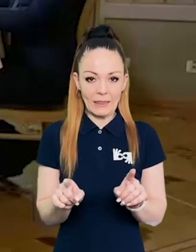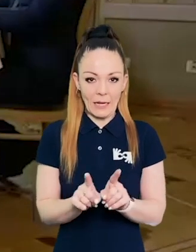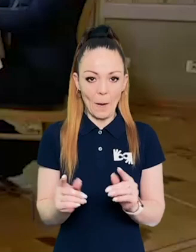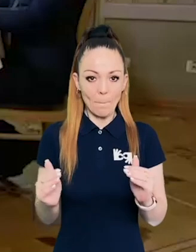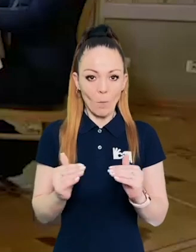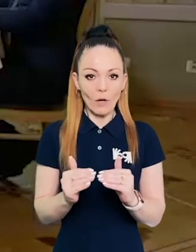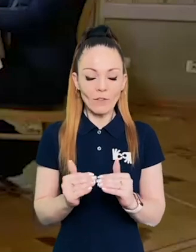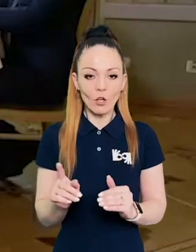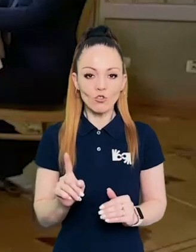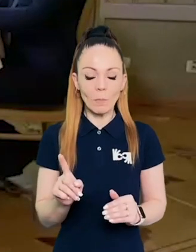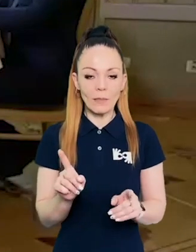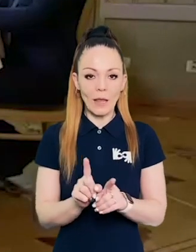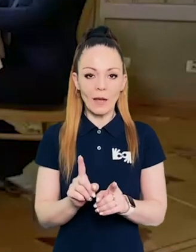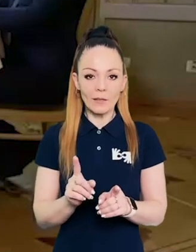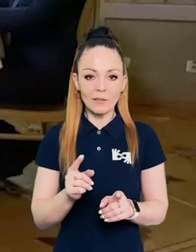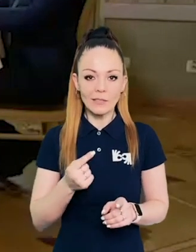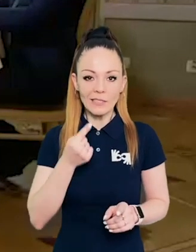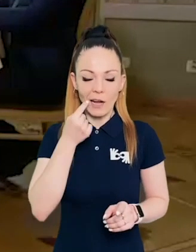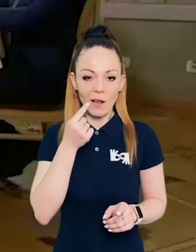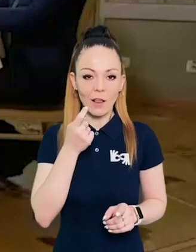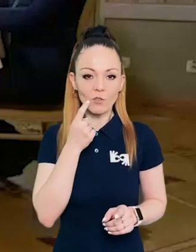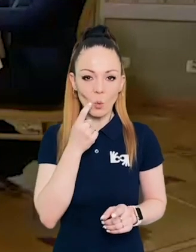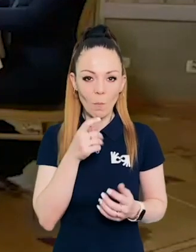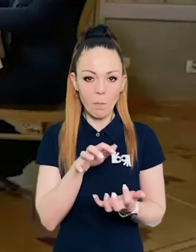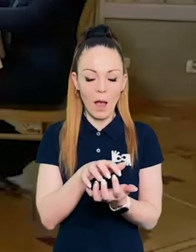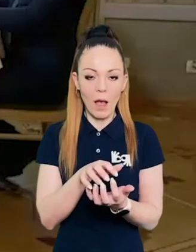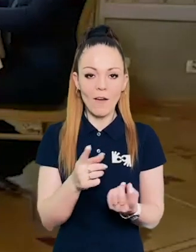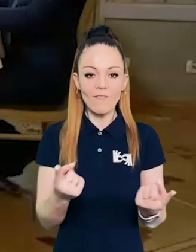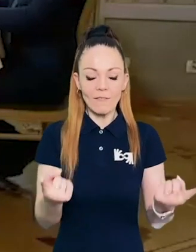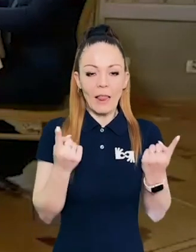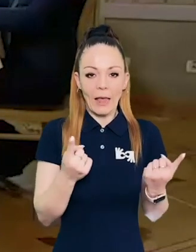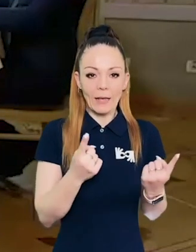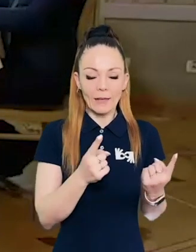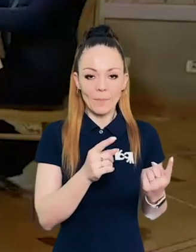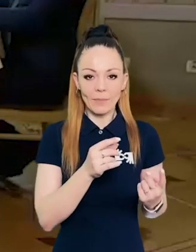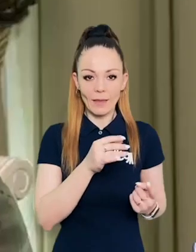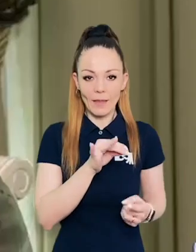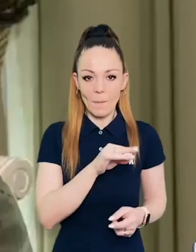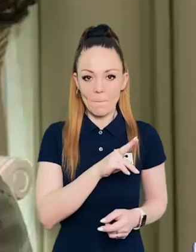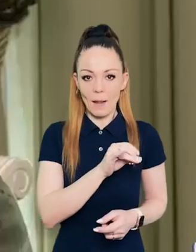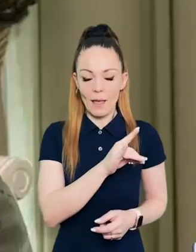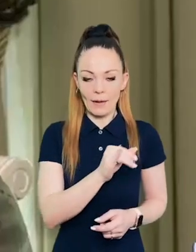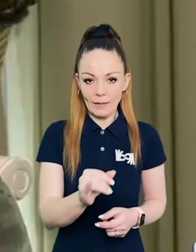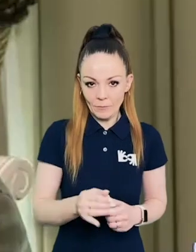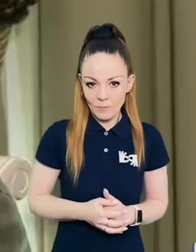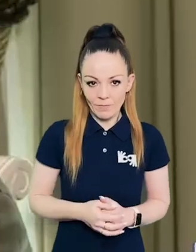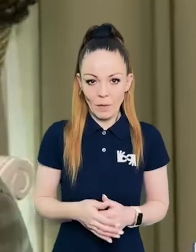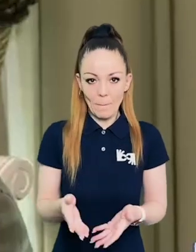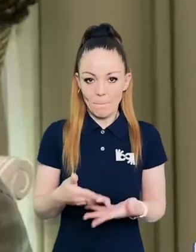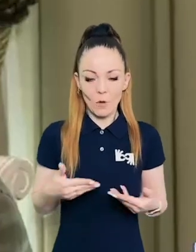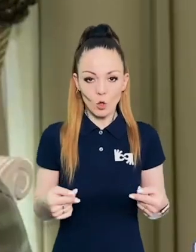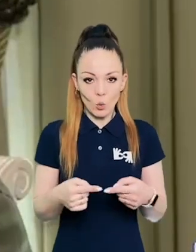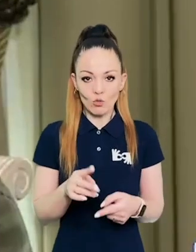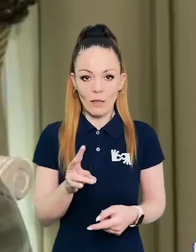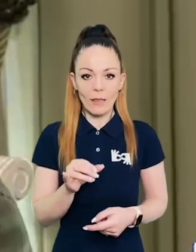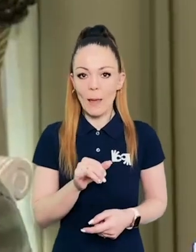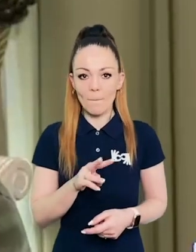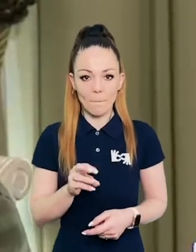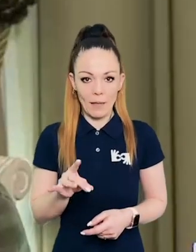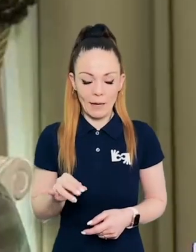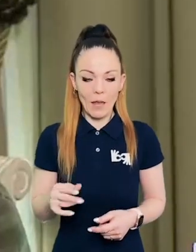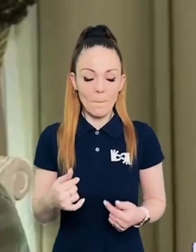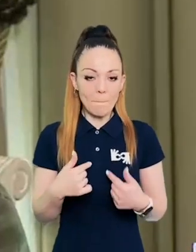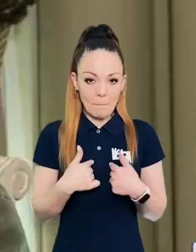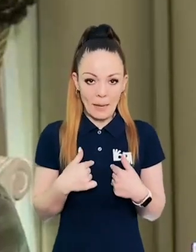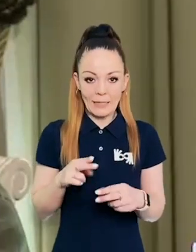знаєте, щось застрягло в зубах великих імперій. Да, ми точно не імперія, і мені